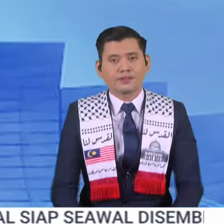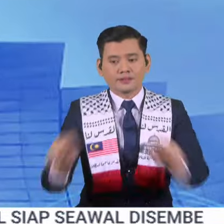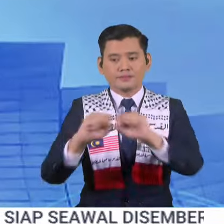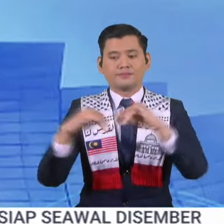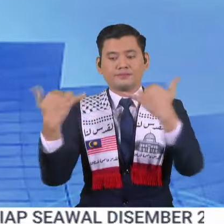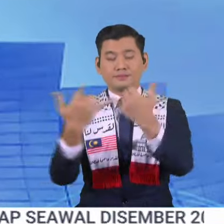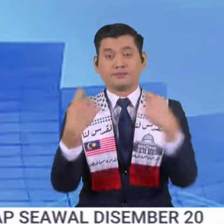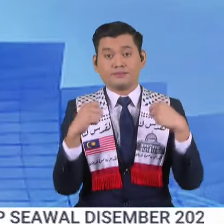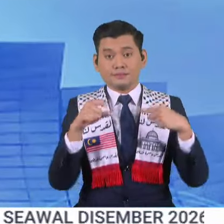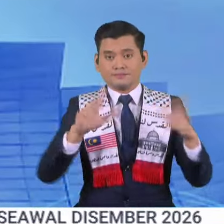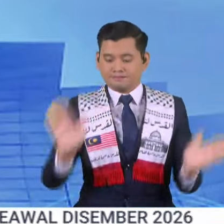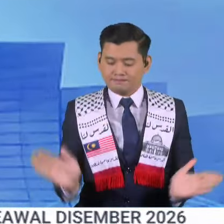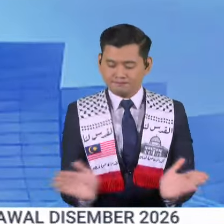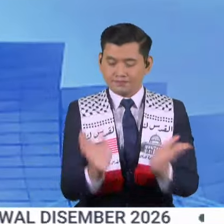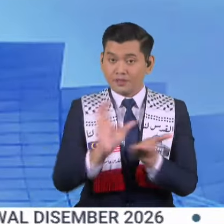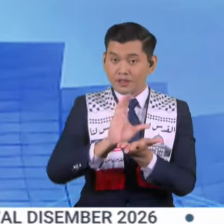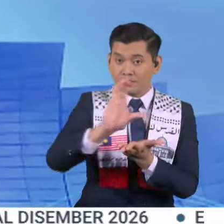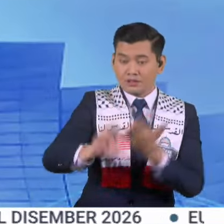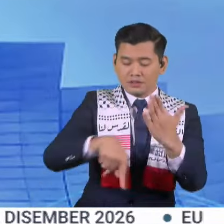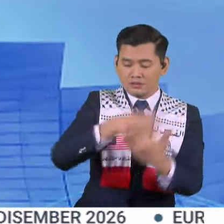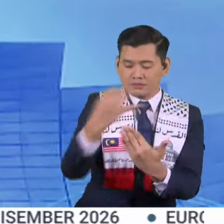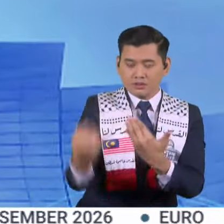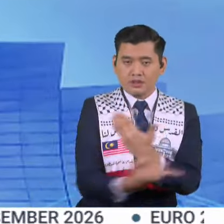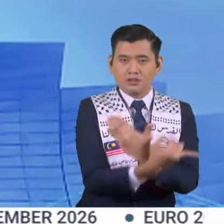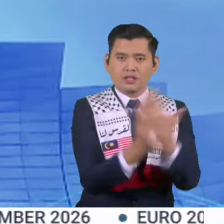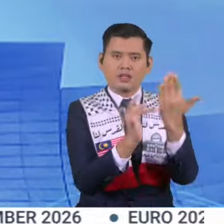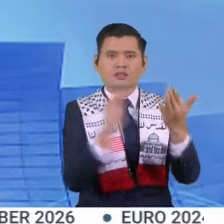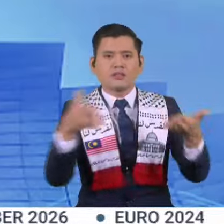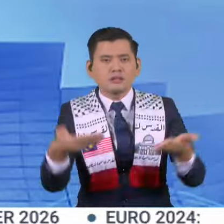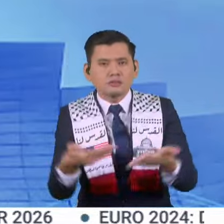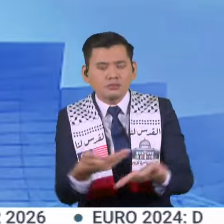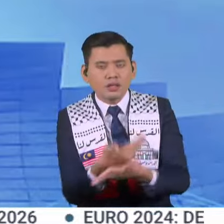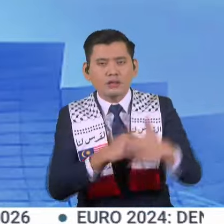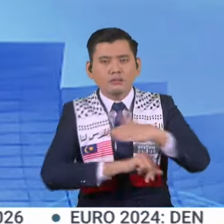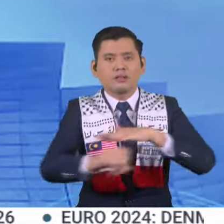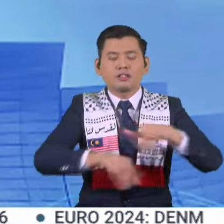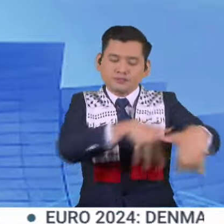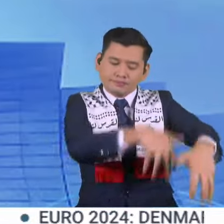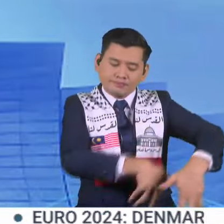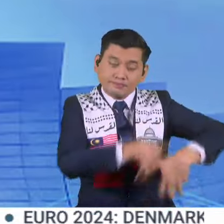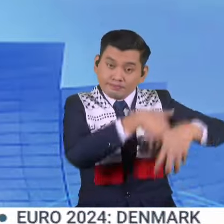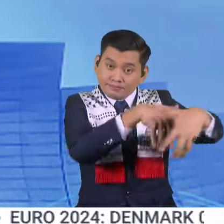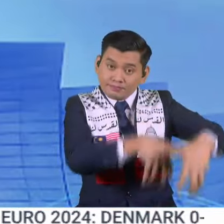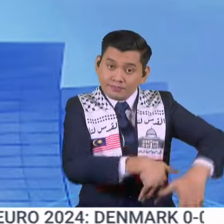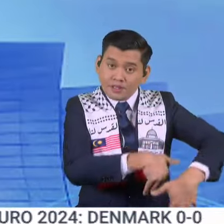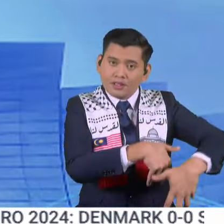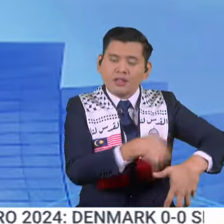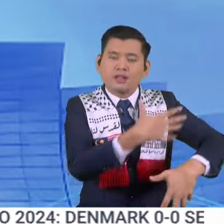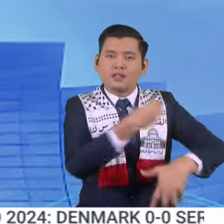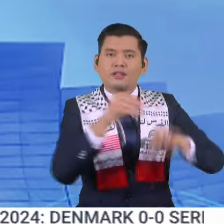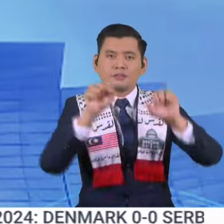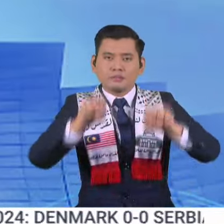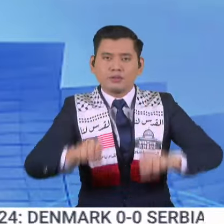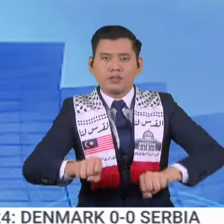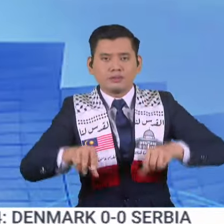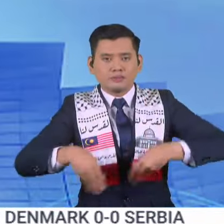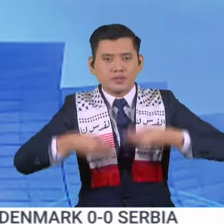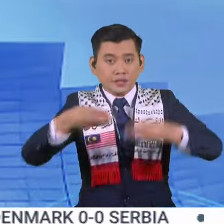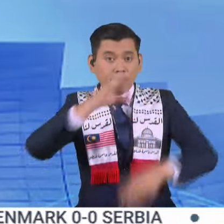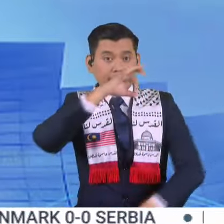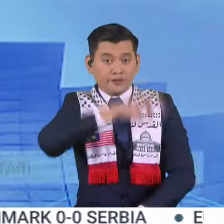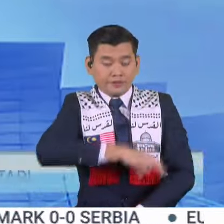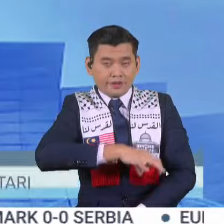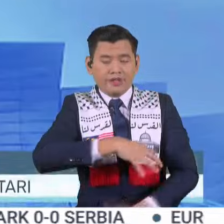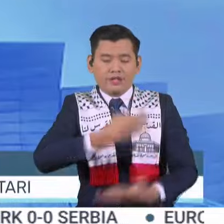Syarikat swasta digalak melabur dalam projek teknologi baru berasaskan pertanian lestari. Selain memberi manfaat ekonomi kepada para